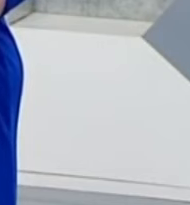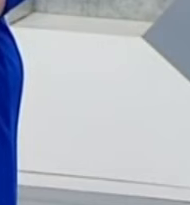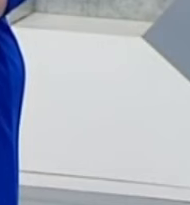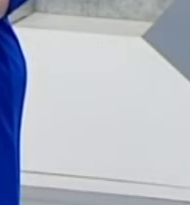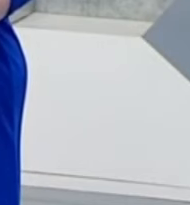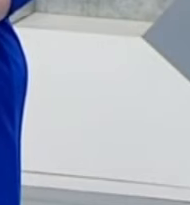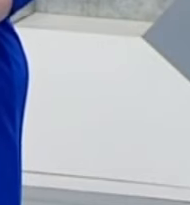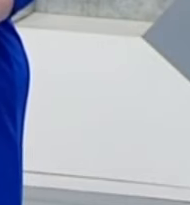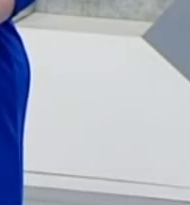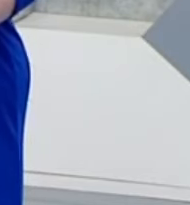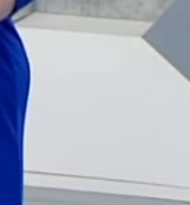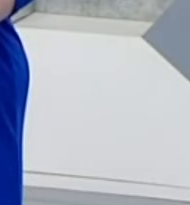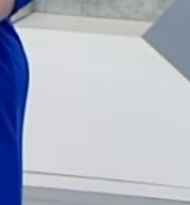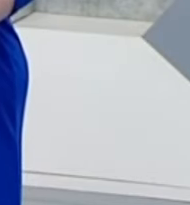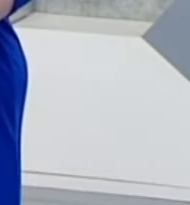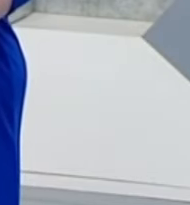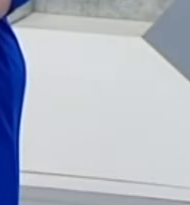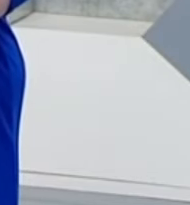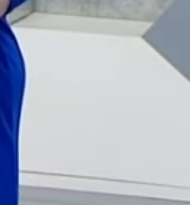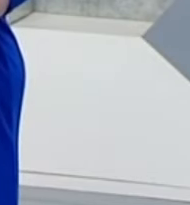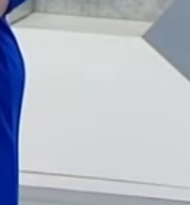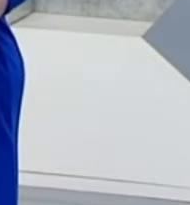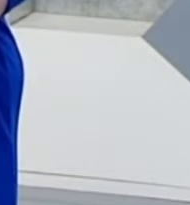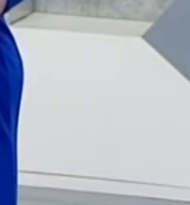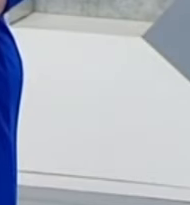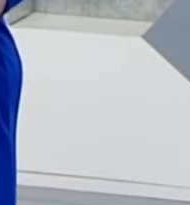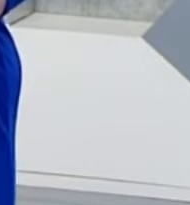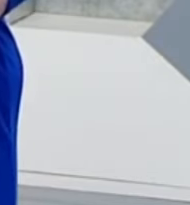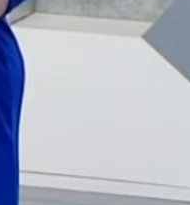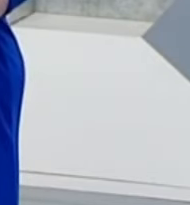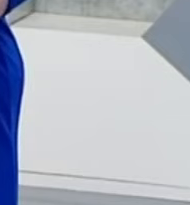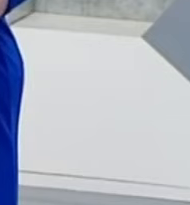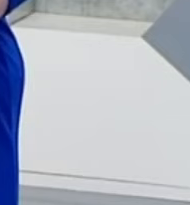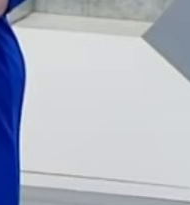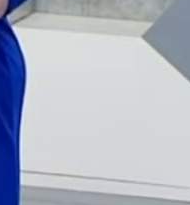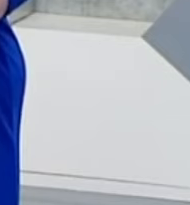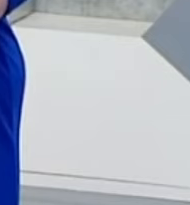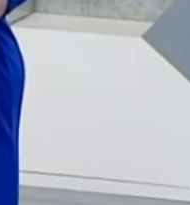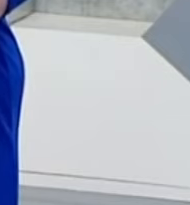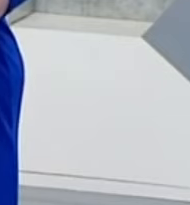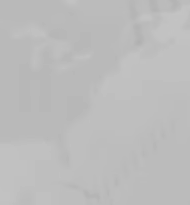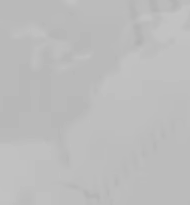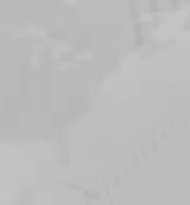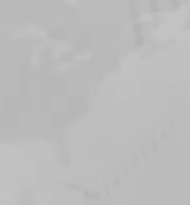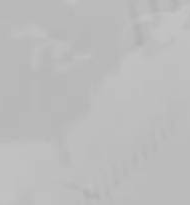sa G pinoy tv at sa www.gma news.tv